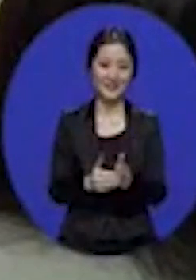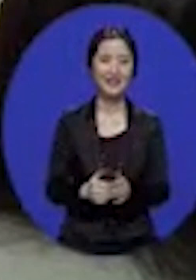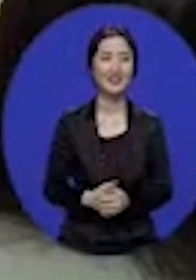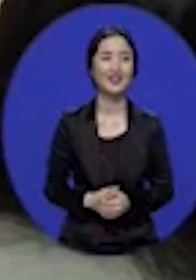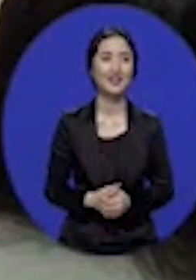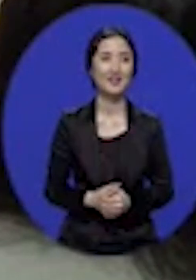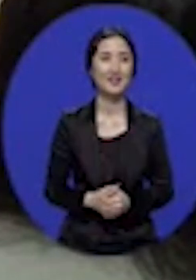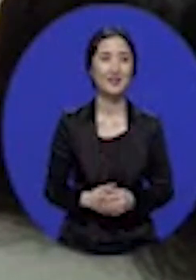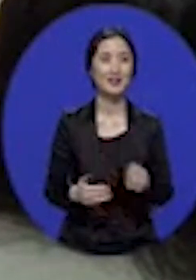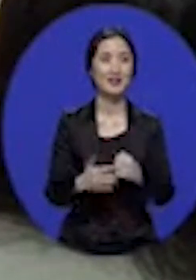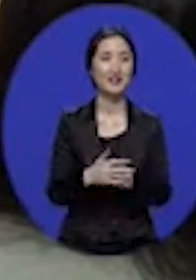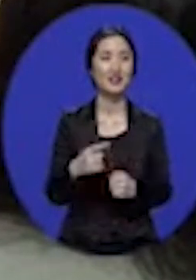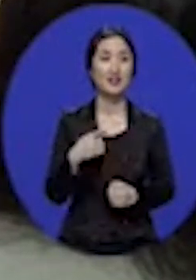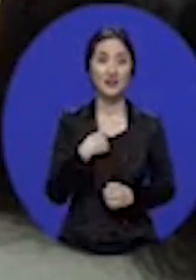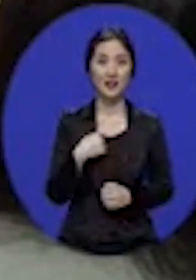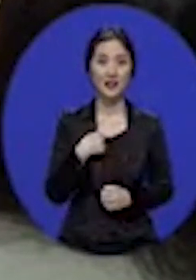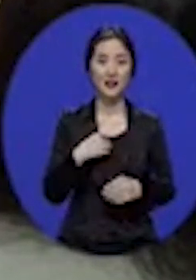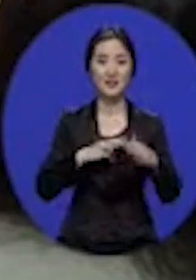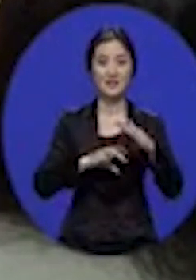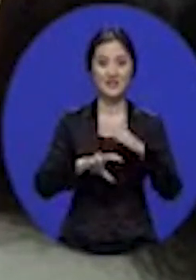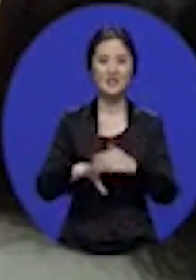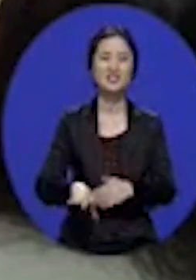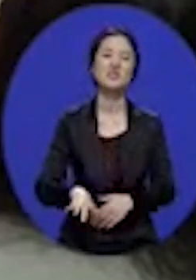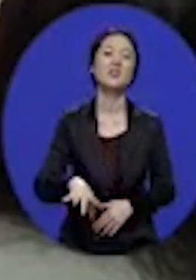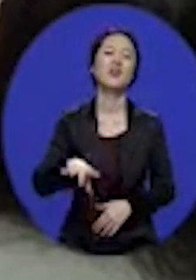최초의 지하철역 여자 아나운서입니다.